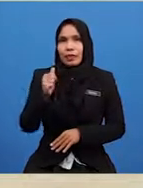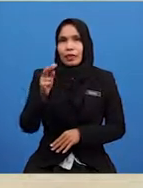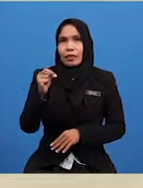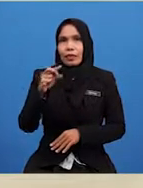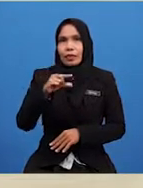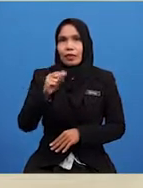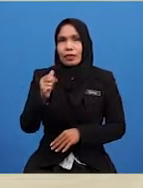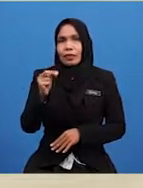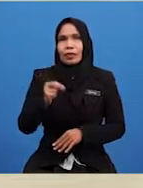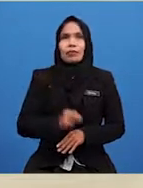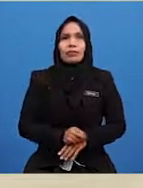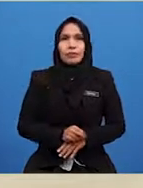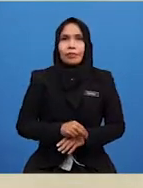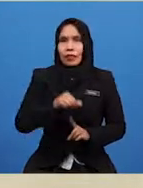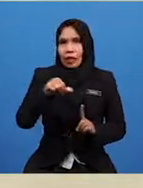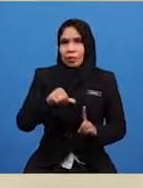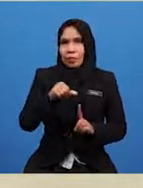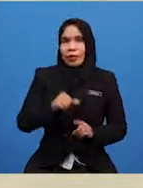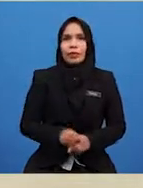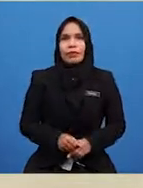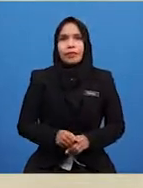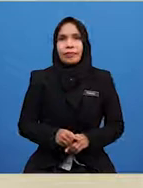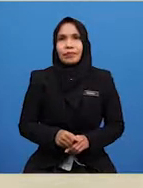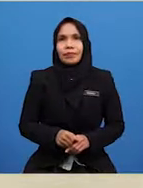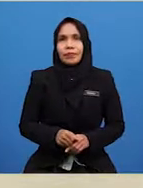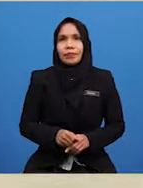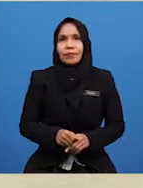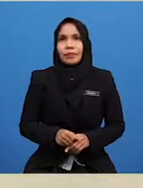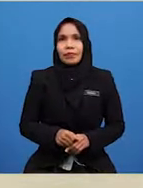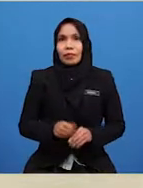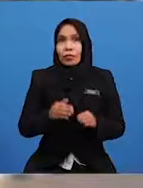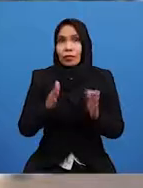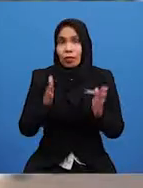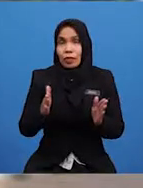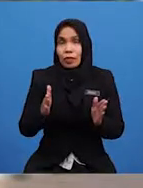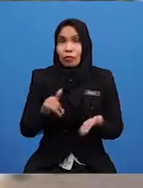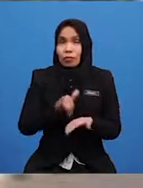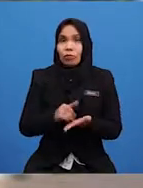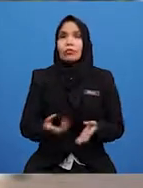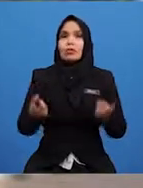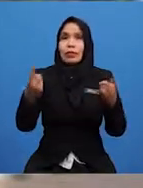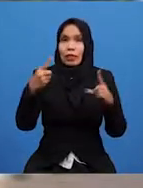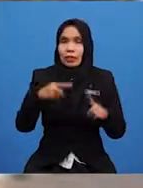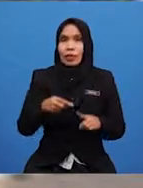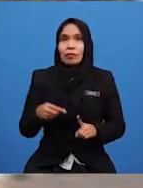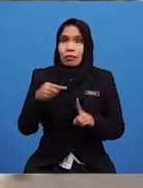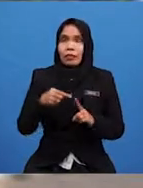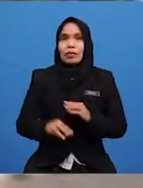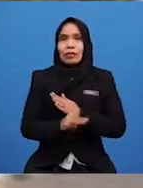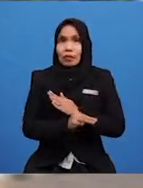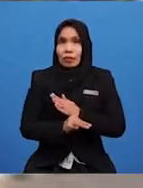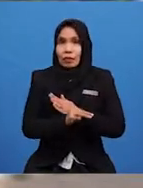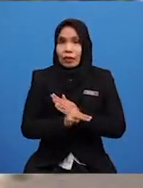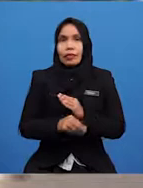apabila pedagang India, Cina dan Arab datang ke Melaka. Selain berjual beli, mereka juga mempunyai